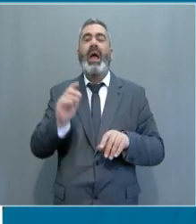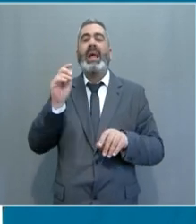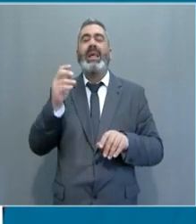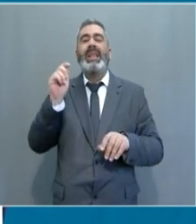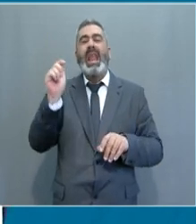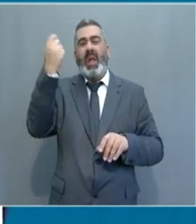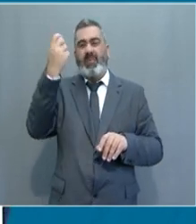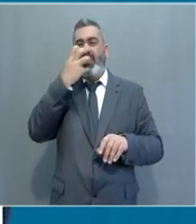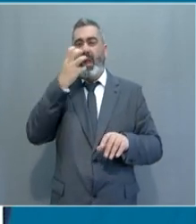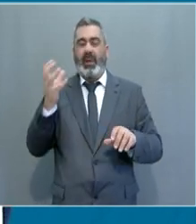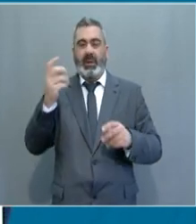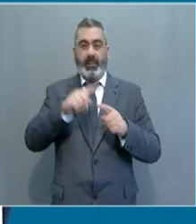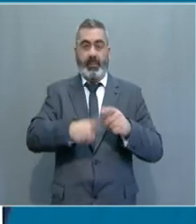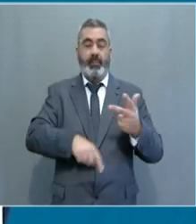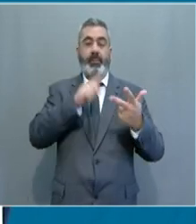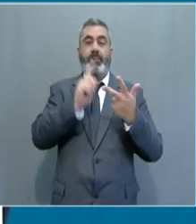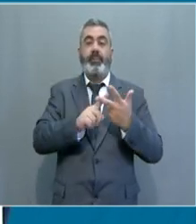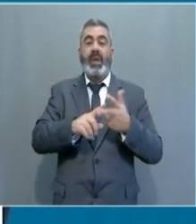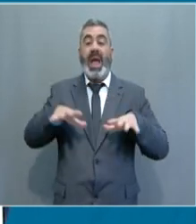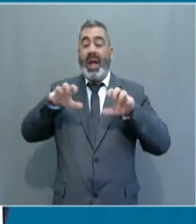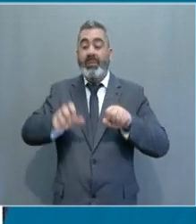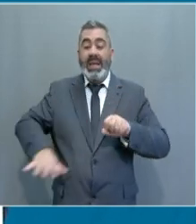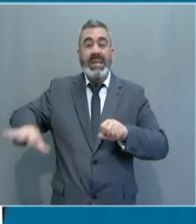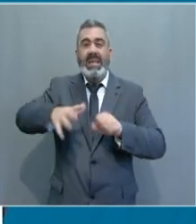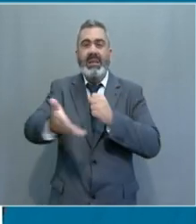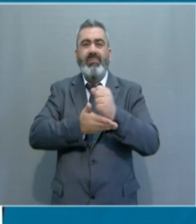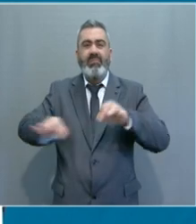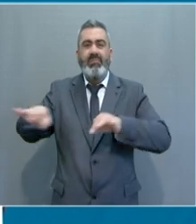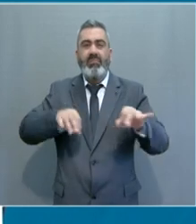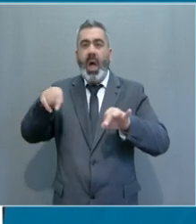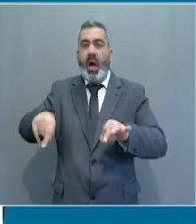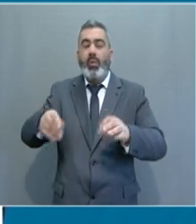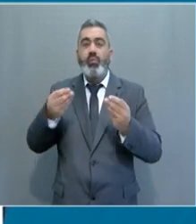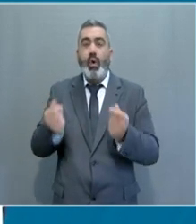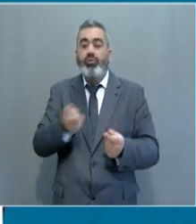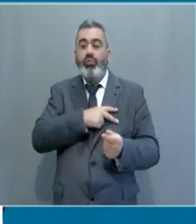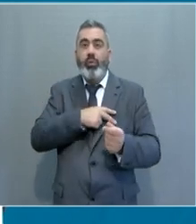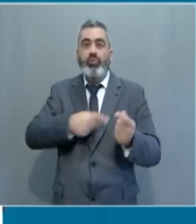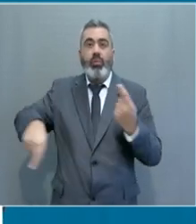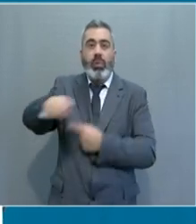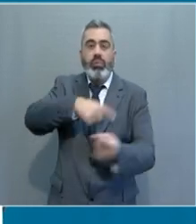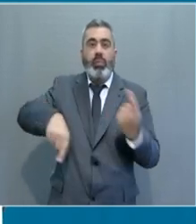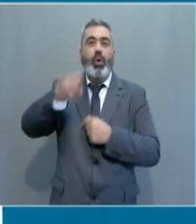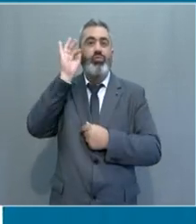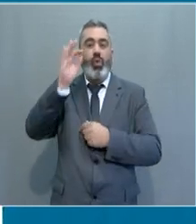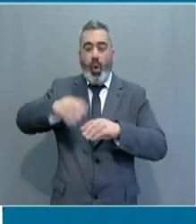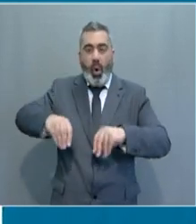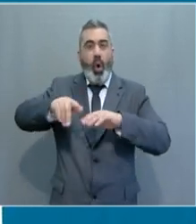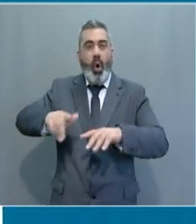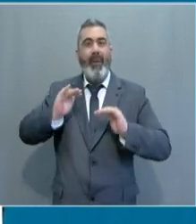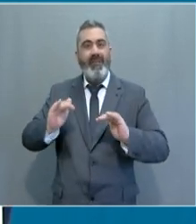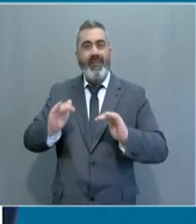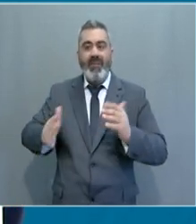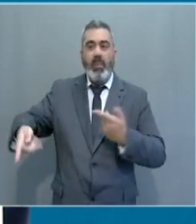Τρίτη, την αναπροσαρμογή χρήσεων γης και την κυκλική οικονομία με δράση για την επανάχρηση των λιγνητικών εδαφών και την ανάπτυξη